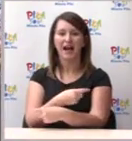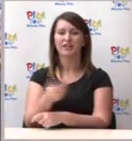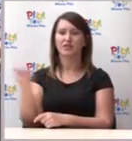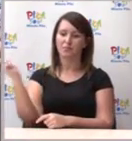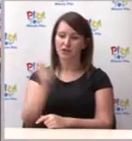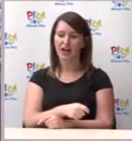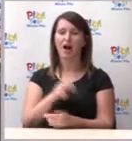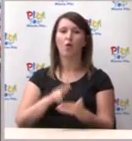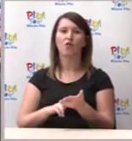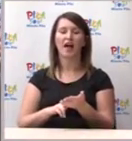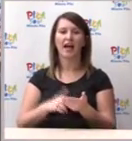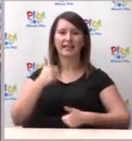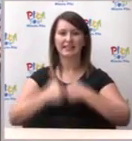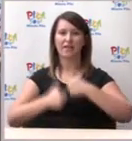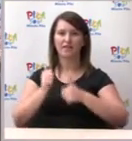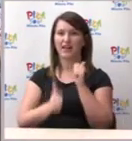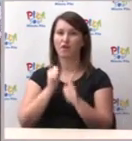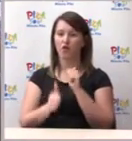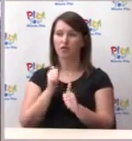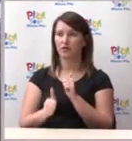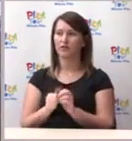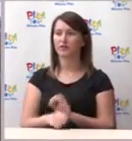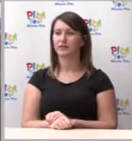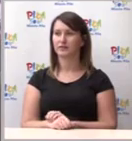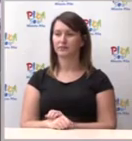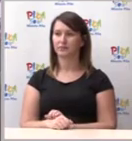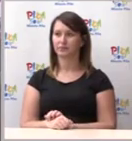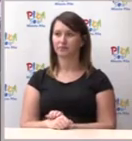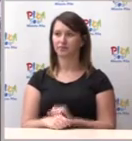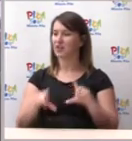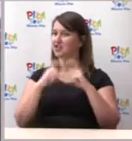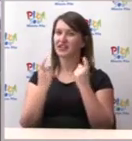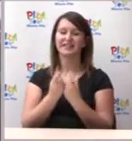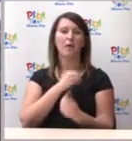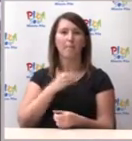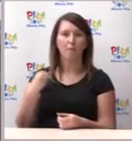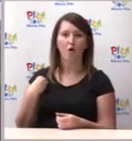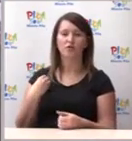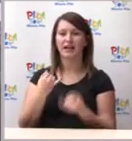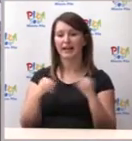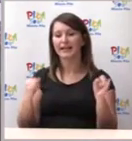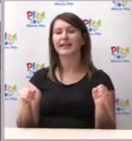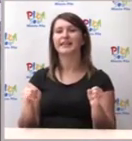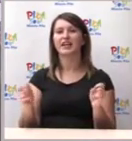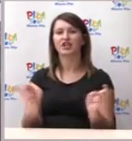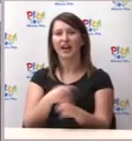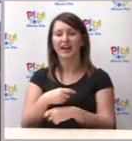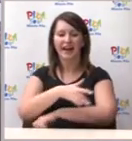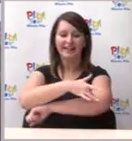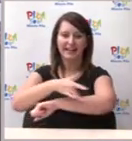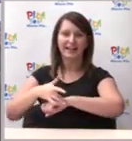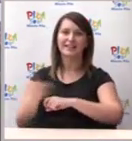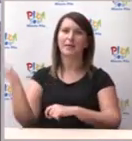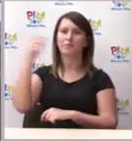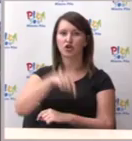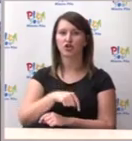nie mówiąc już o krajach europejskich. A więc cała Polska praktycznie przyjeżdża tutaj do nas, bo jak patrzymy na listę